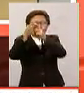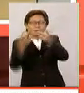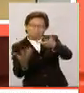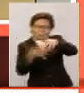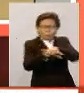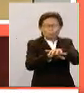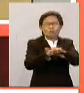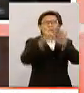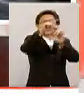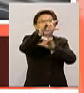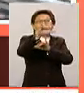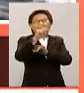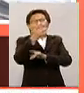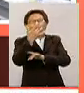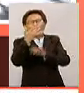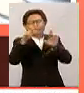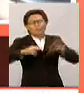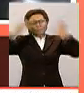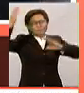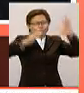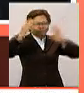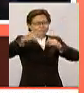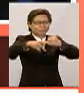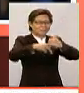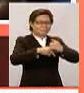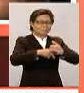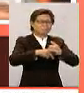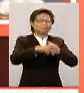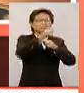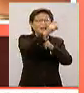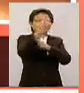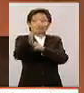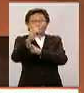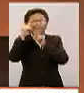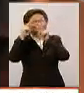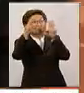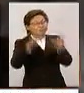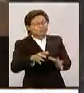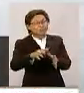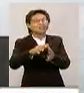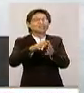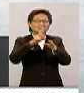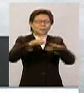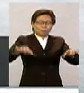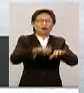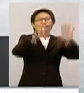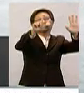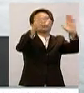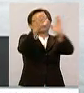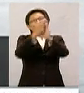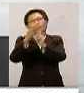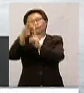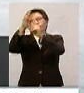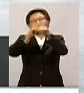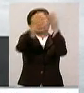cita rasa rakyat Malaysia. Sesi pratonton Proton X70 untuk para pelanggan akan dijalankan di 7 bandar utama